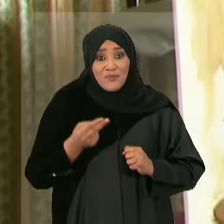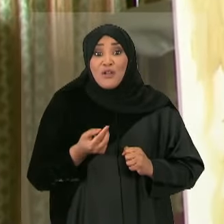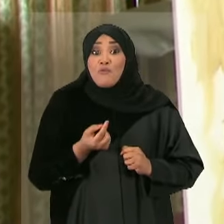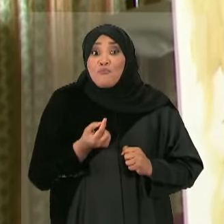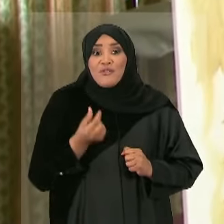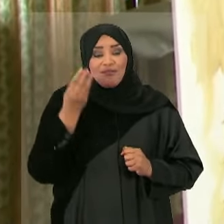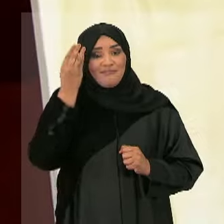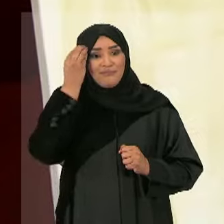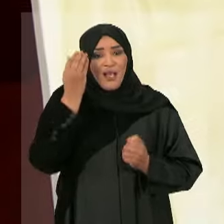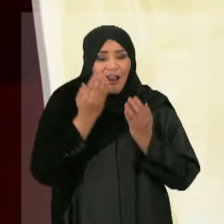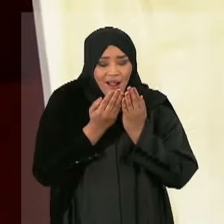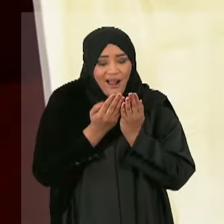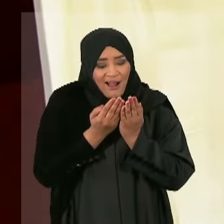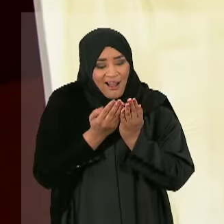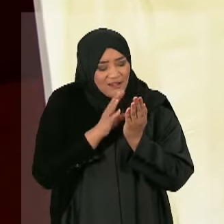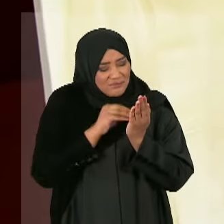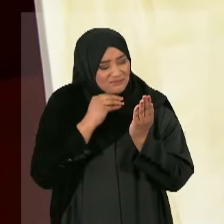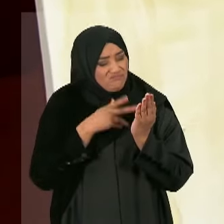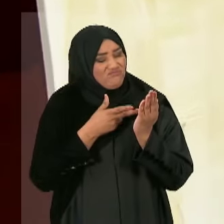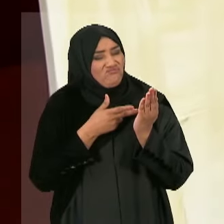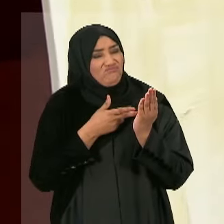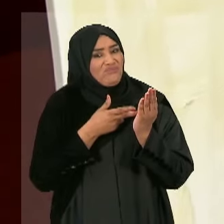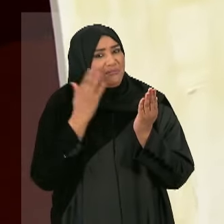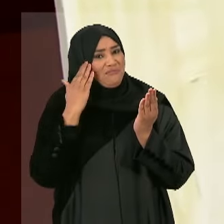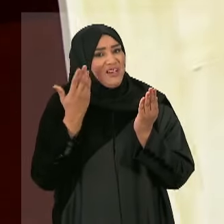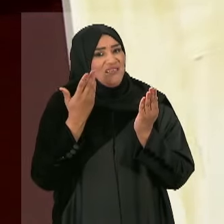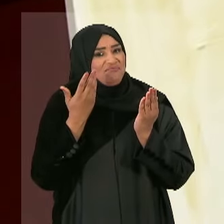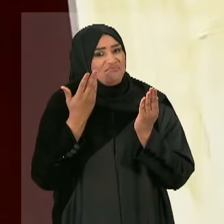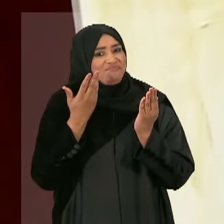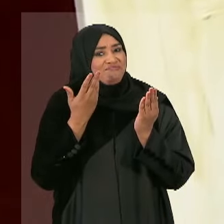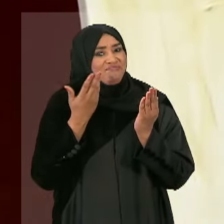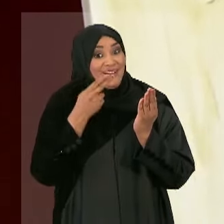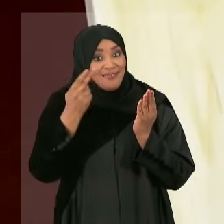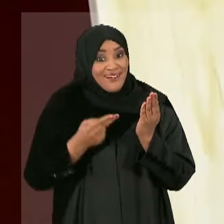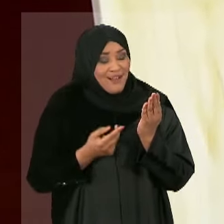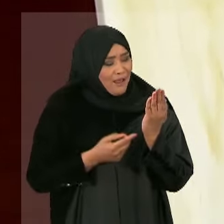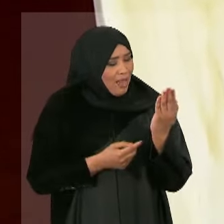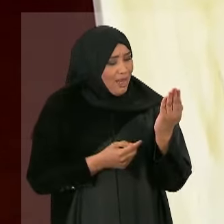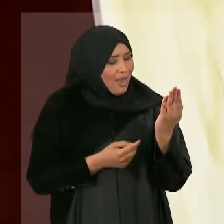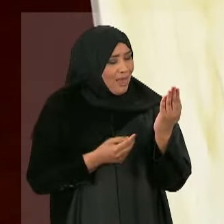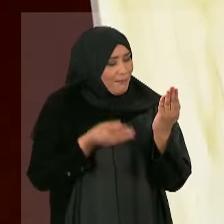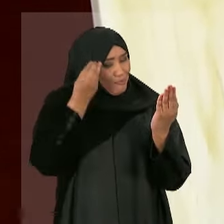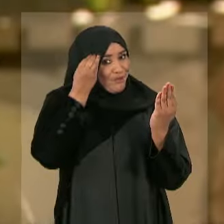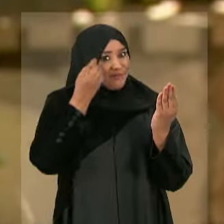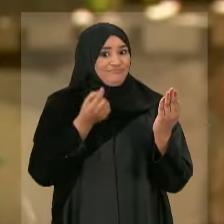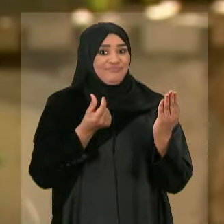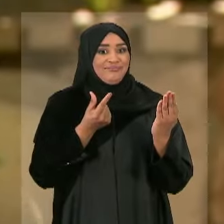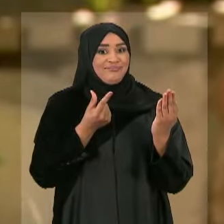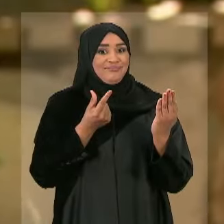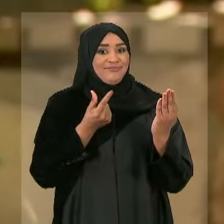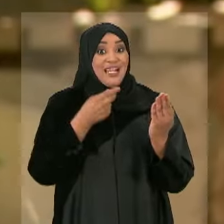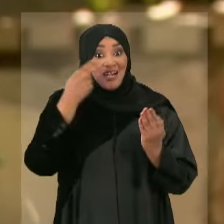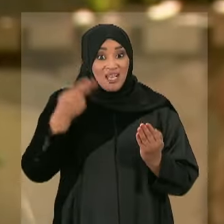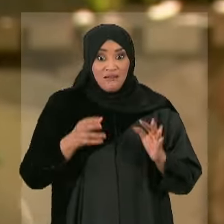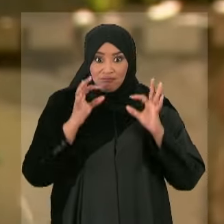الرسام الحقيقي دائماً أنت بتشوفي بلوحاته شخصيته، يعني كيف الألوان اللي بيختارها، الخطوط، اتجاهات